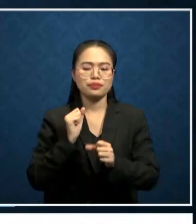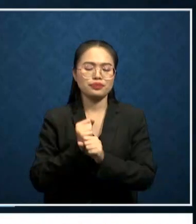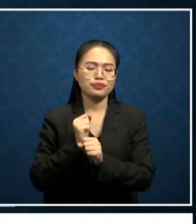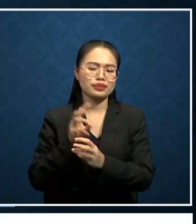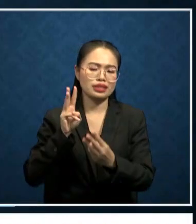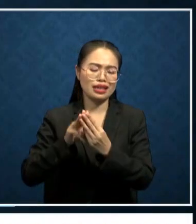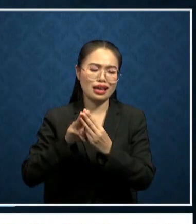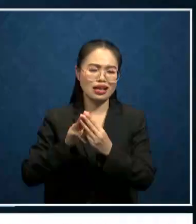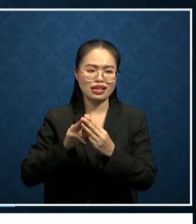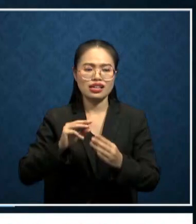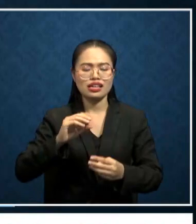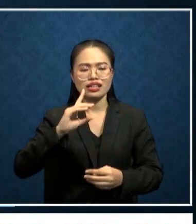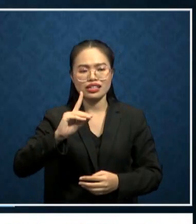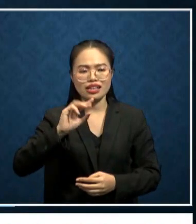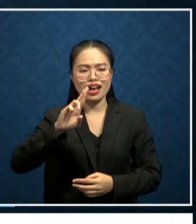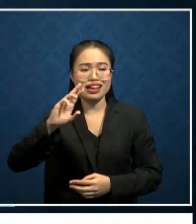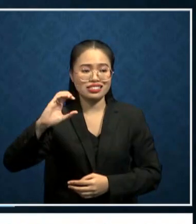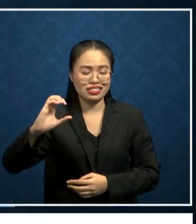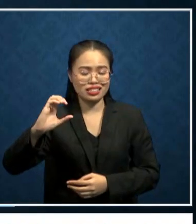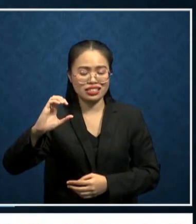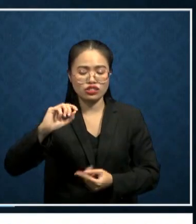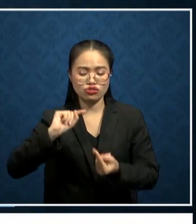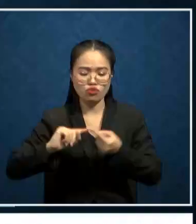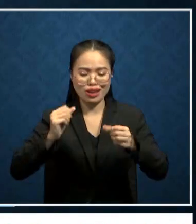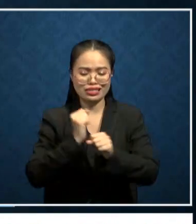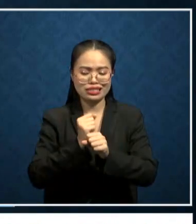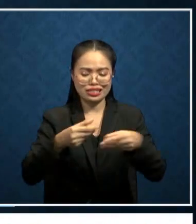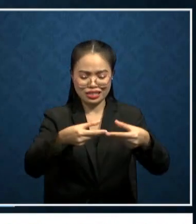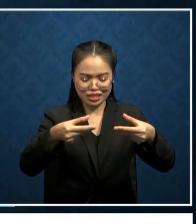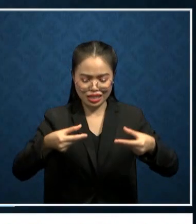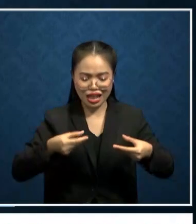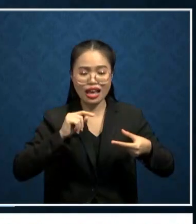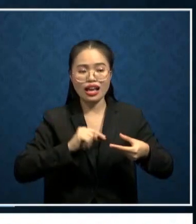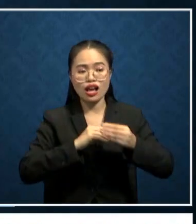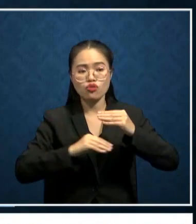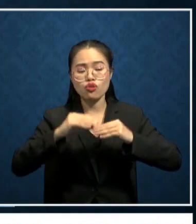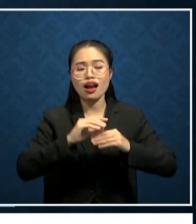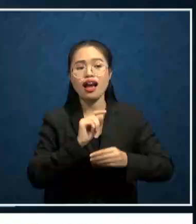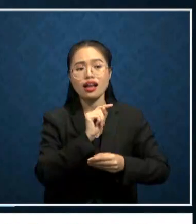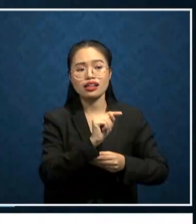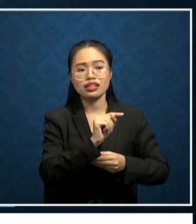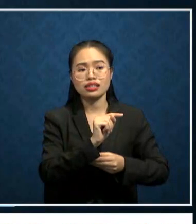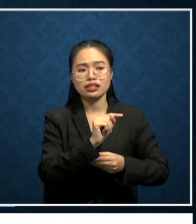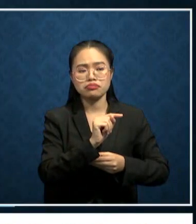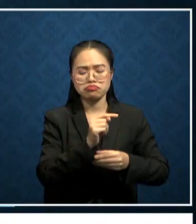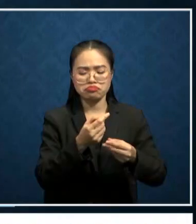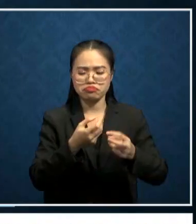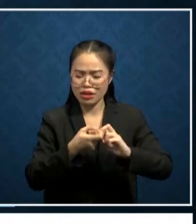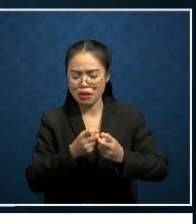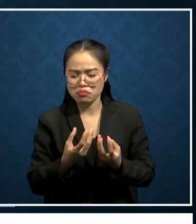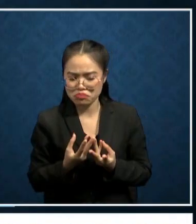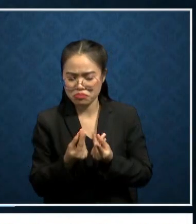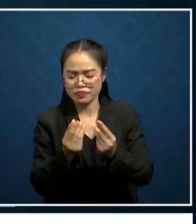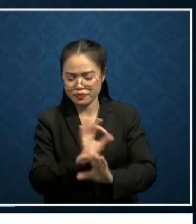ข้อสังเกตว่าผลการรายงานเอ่อการรายงานผลการดำเนินการโครงการ erc sandboxนะครับยังขาดรายละเอียดสาระ